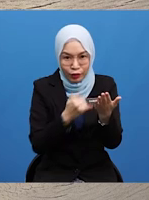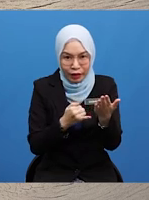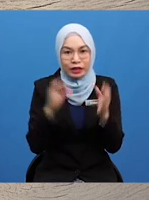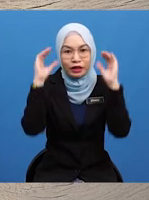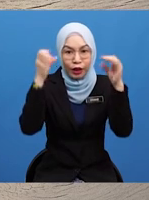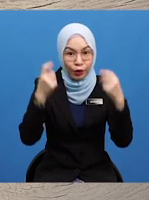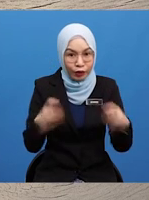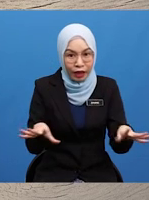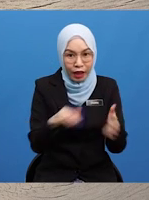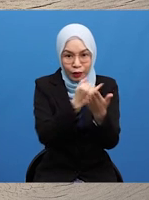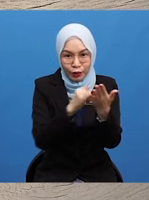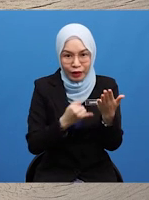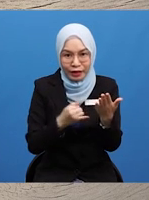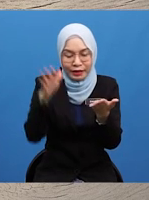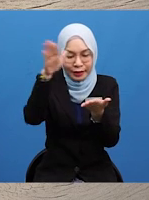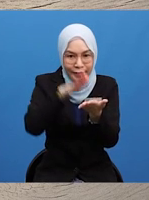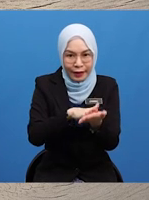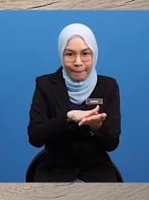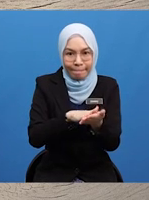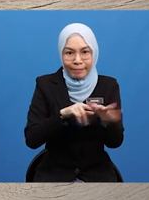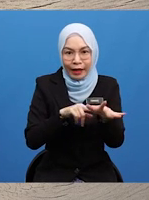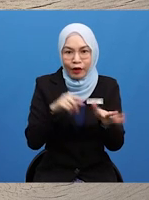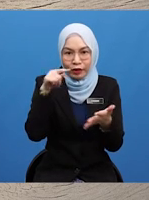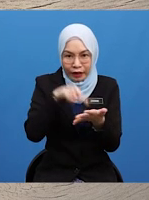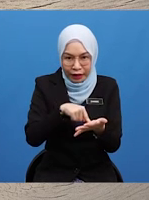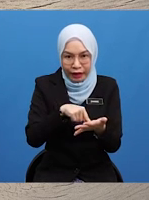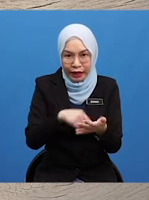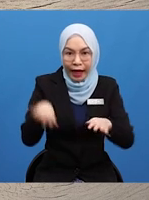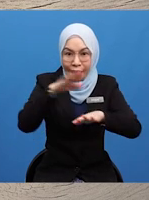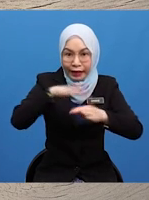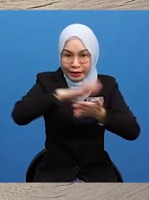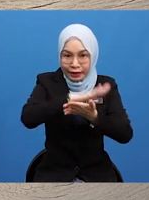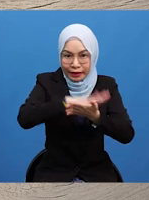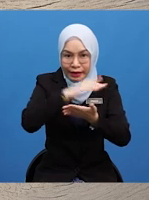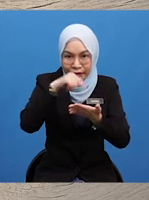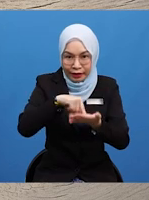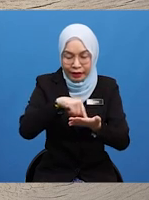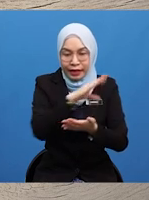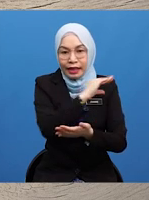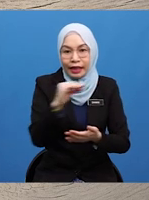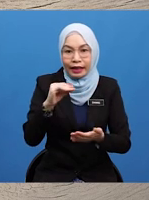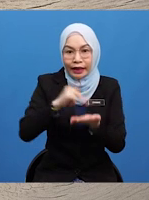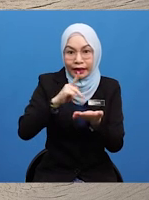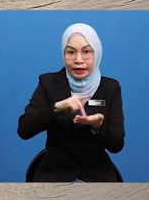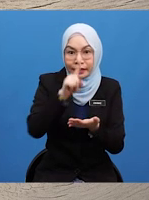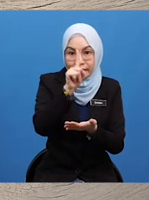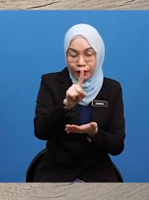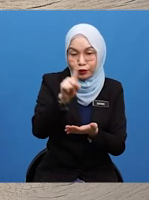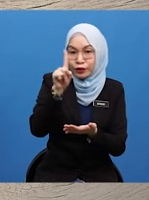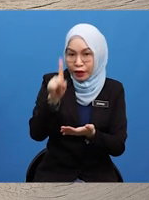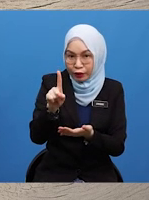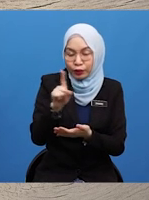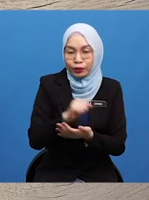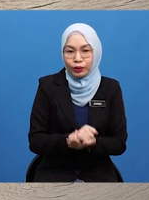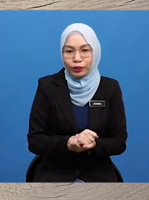di atas kertas petak dan mengira satu persatu kotak yang penuh dan